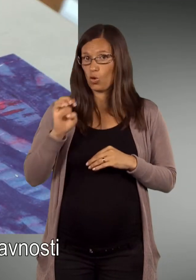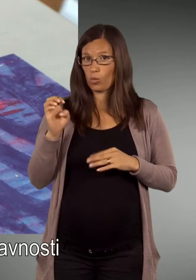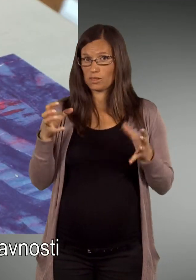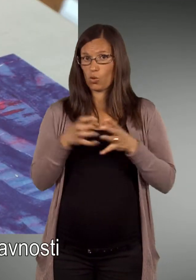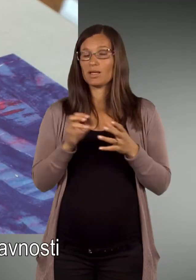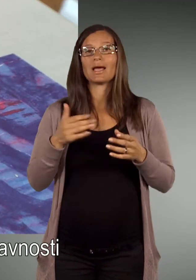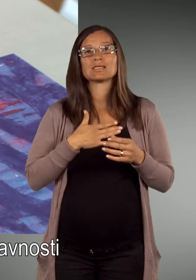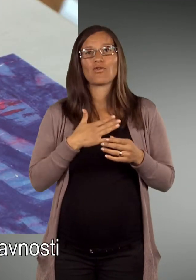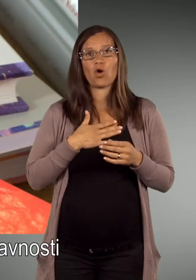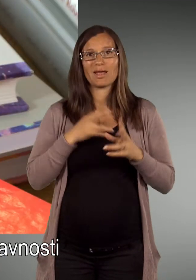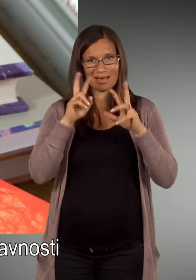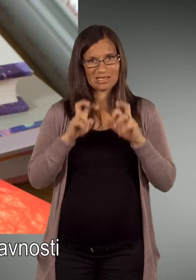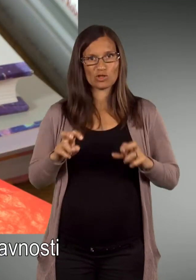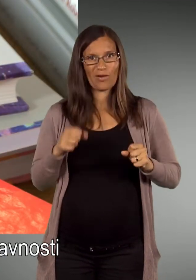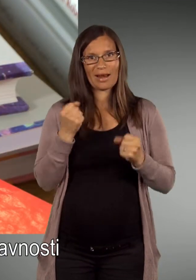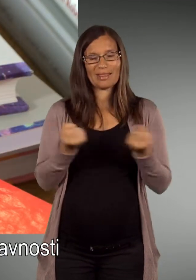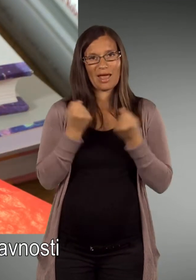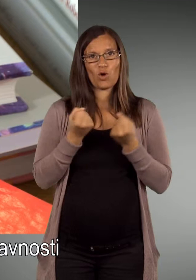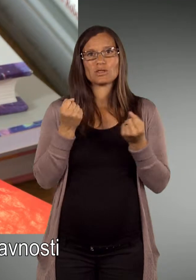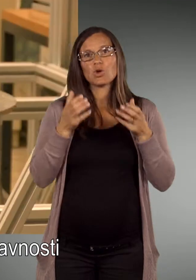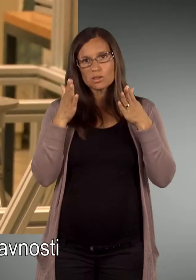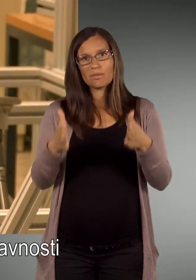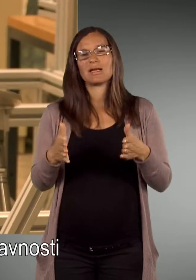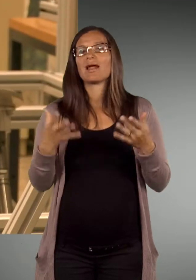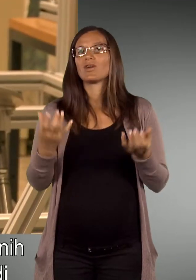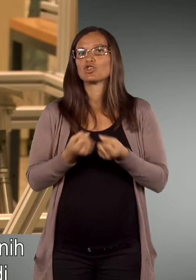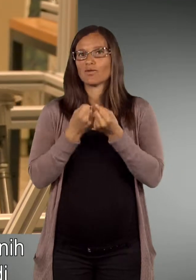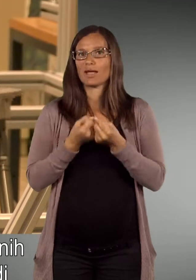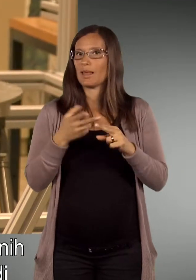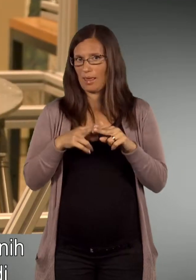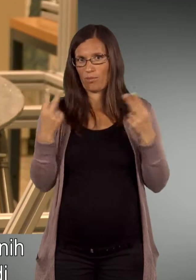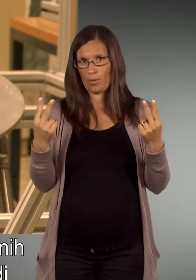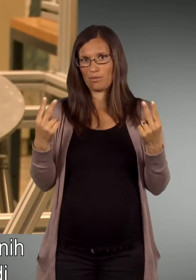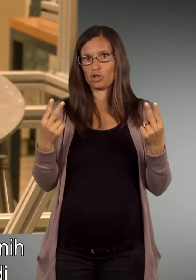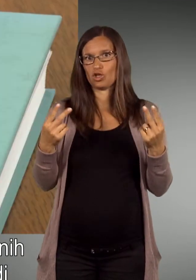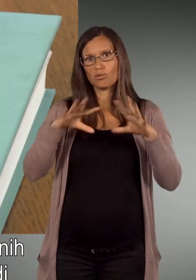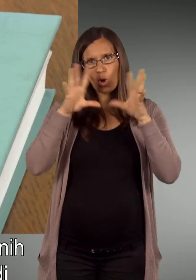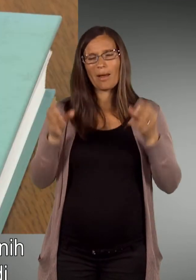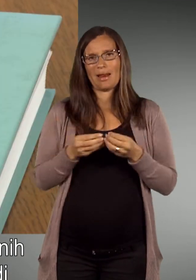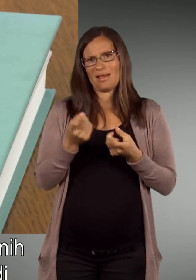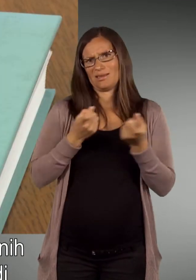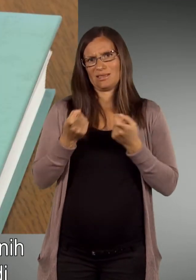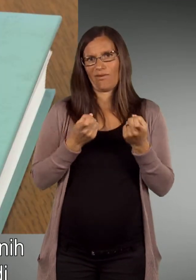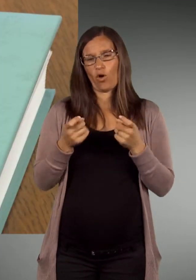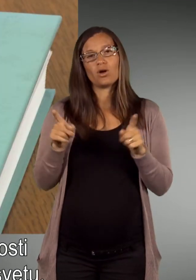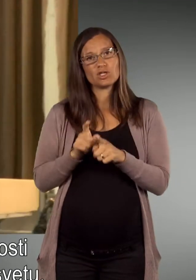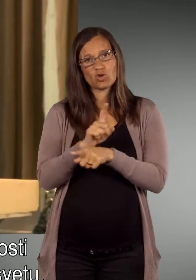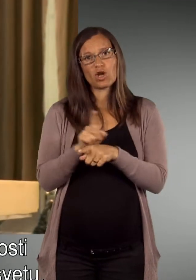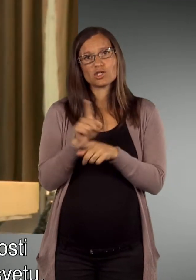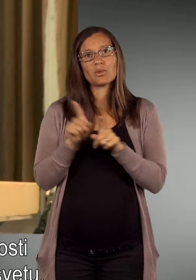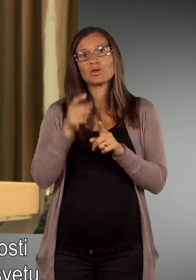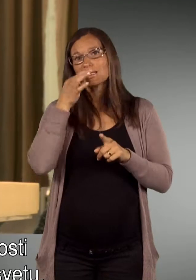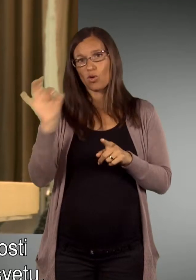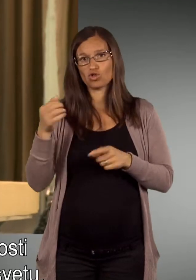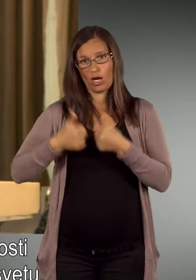Evropska unija je svoje raziskovalne dejavnosti usmerila v reševanje najpomembnejših globalnih izzivov, obenem pa tudi v